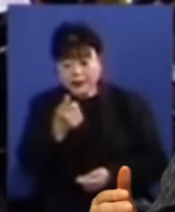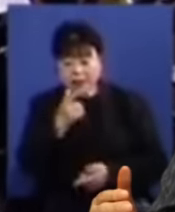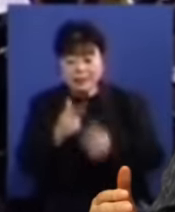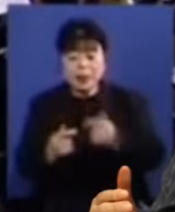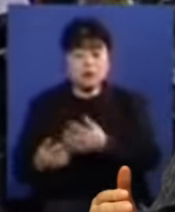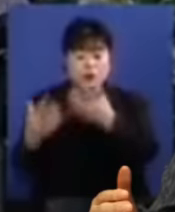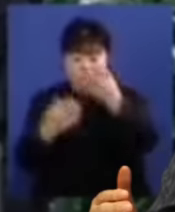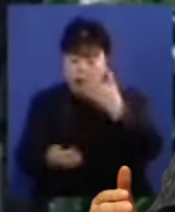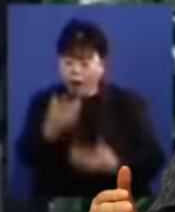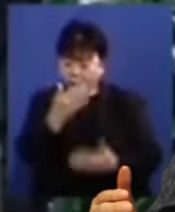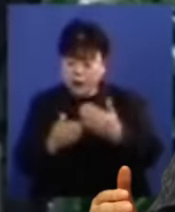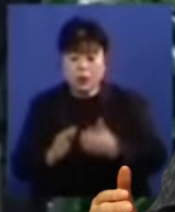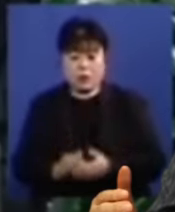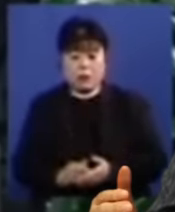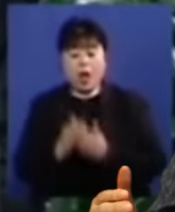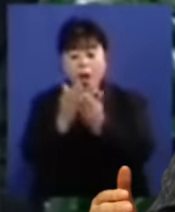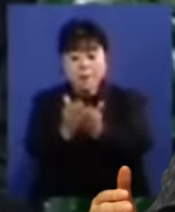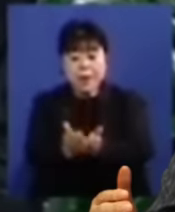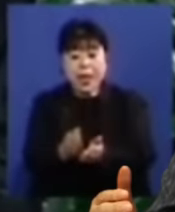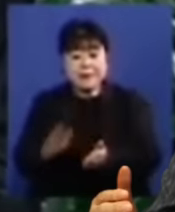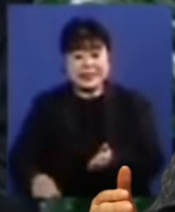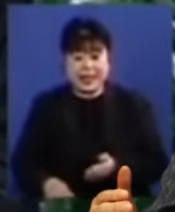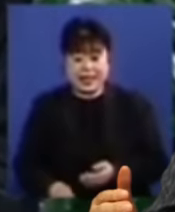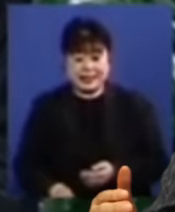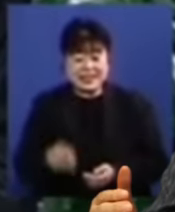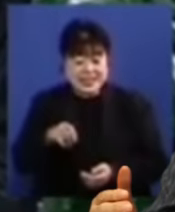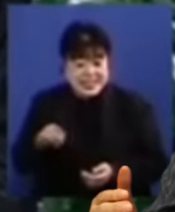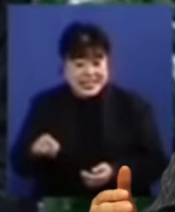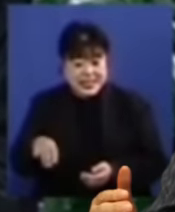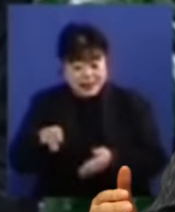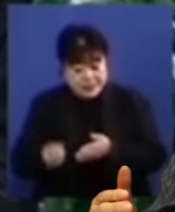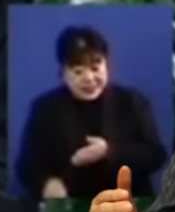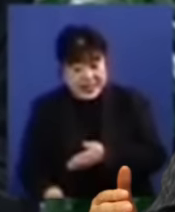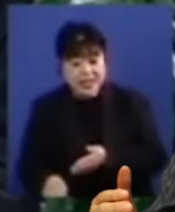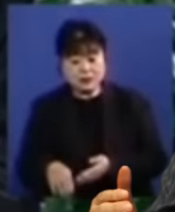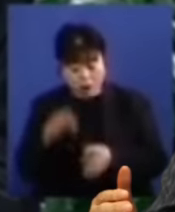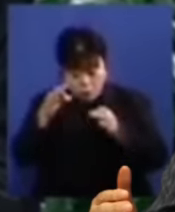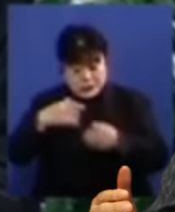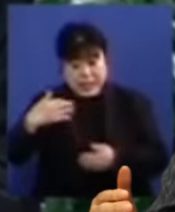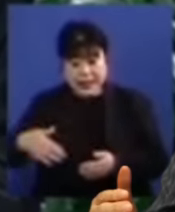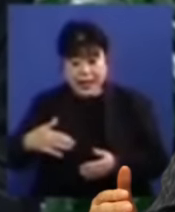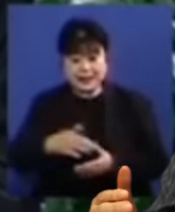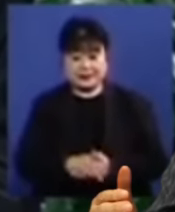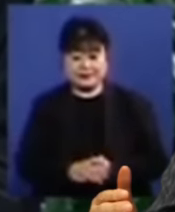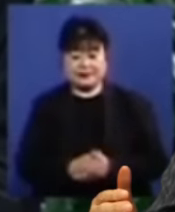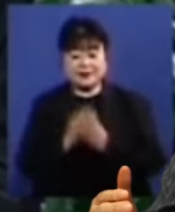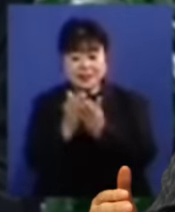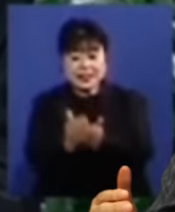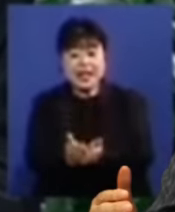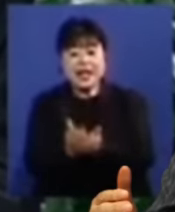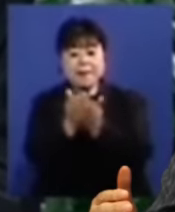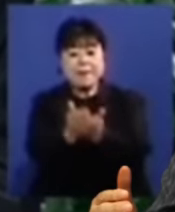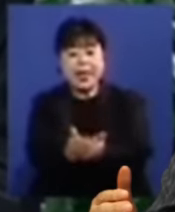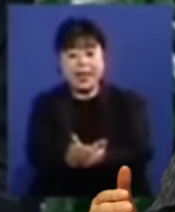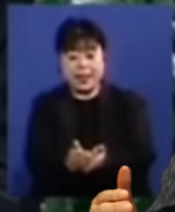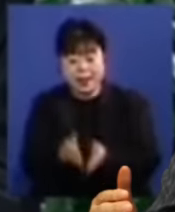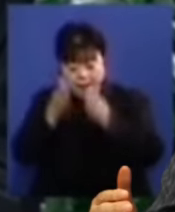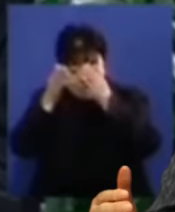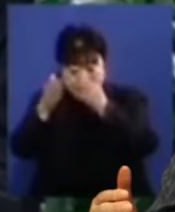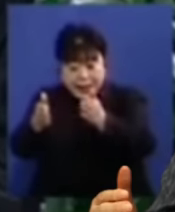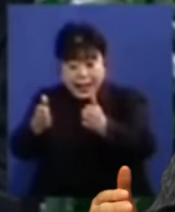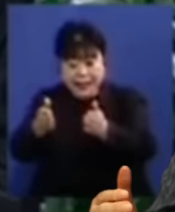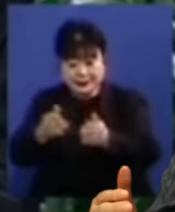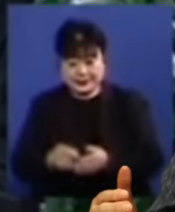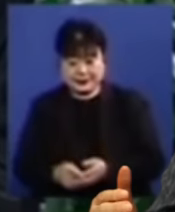밑에 있는 키는 물에 잠겨서 물이 보이지 않습니다. 그러나 그 키의 방향에 따라서